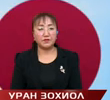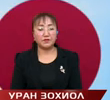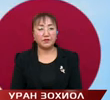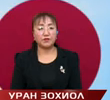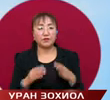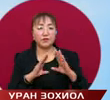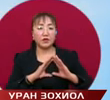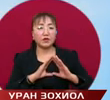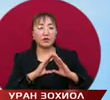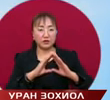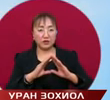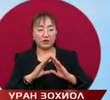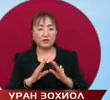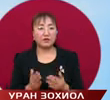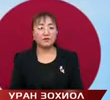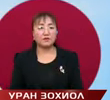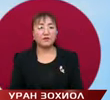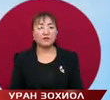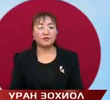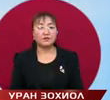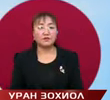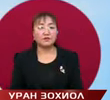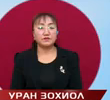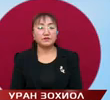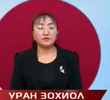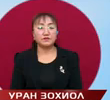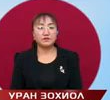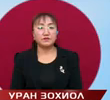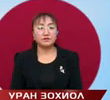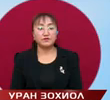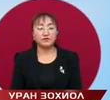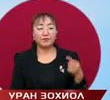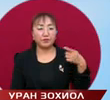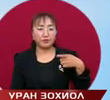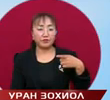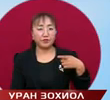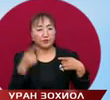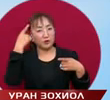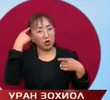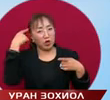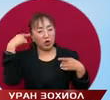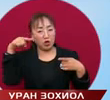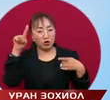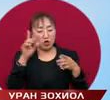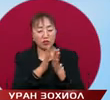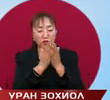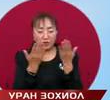Гэрийн даалгавар. За нэгдүгээрт зохиолоо бүрэн ихээр нь сурах бичгээсээ дахин